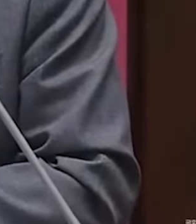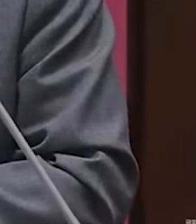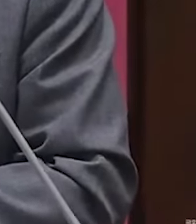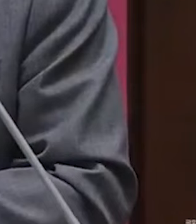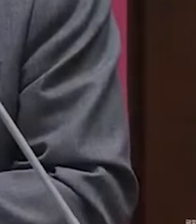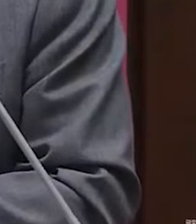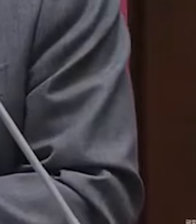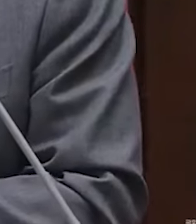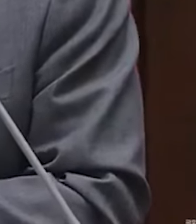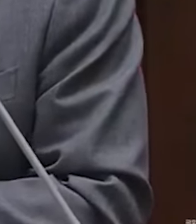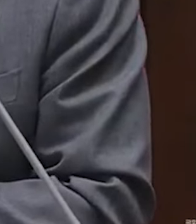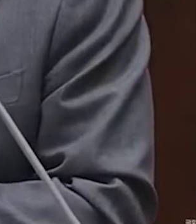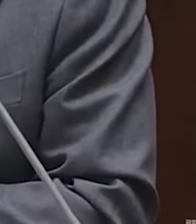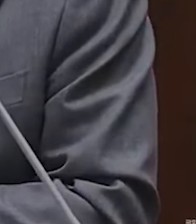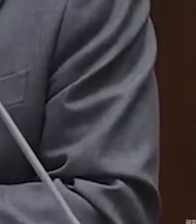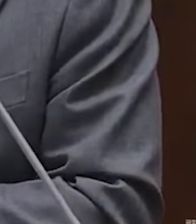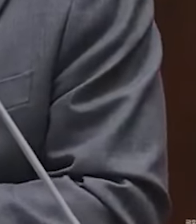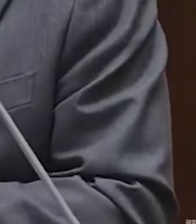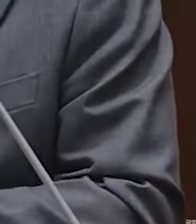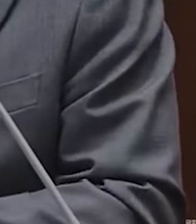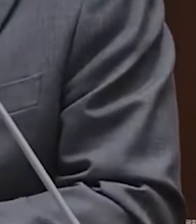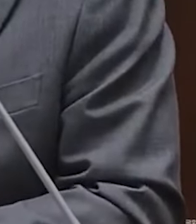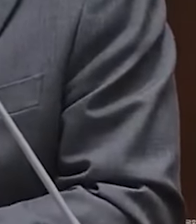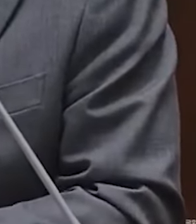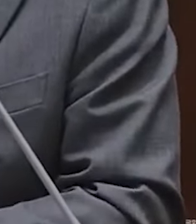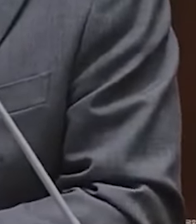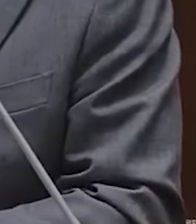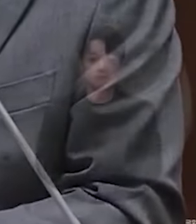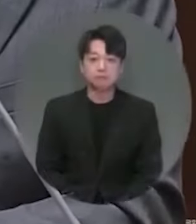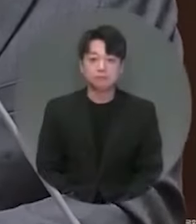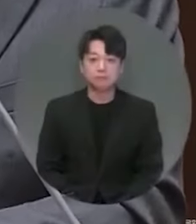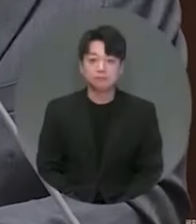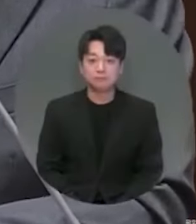정부의 캥거루 게이트다, 이렇게 보고 있습니다.